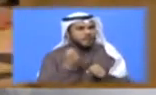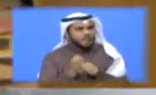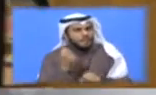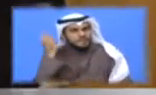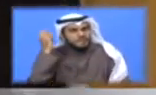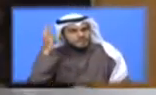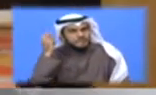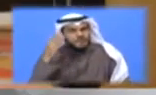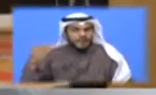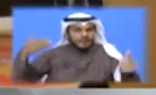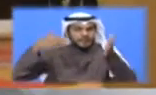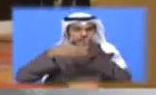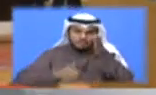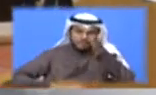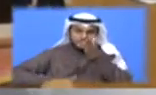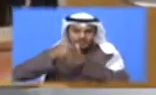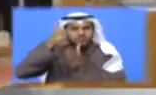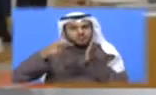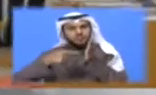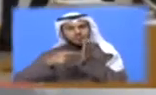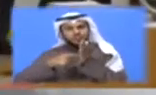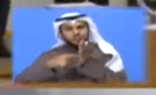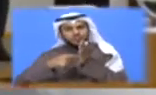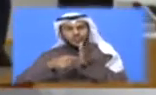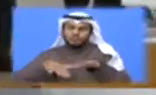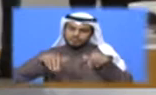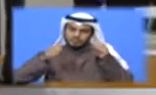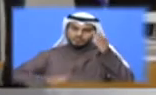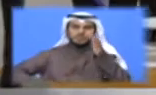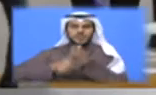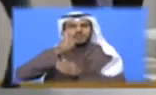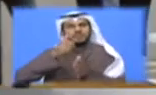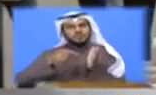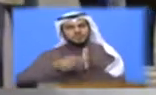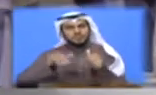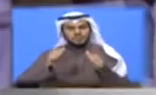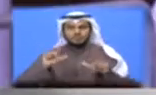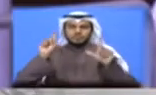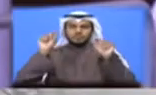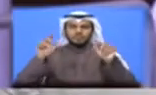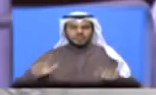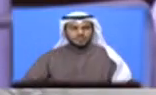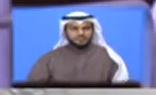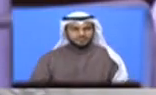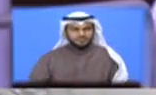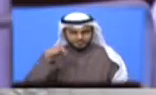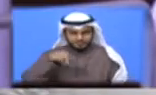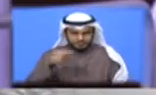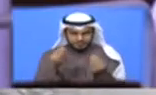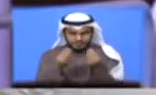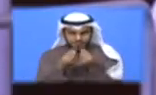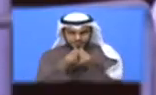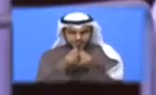الحديث، فاستحقت بجدارة أن تكون عنواناً لتخرج هؤلاء الطلبة المتميزين. كان في مشاركة